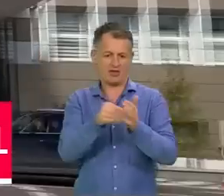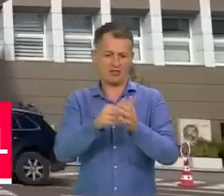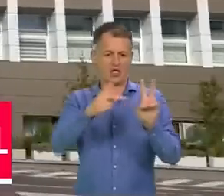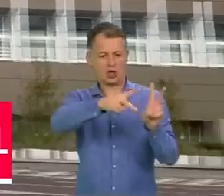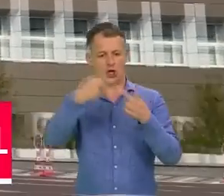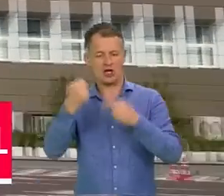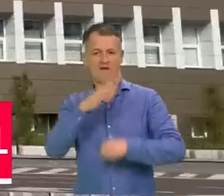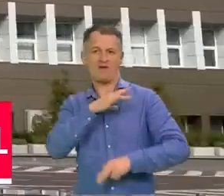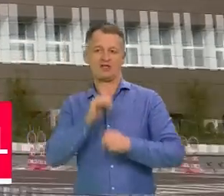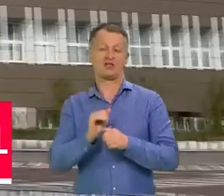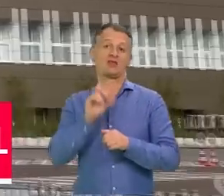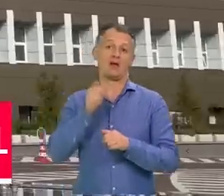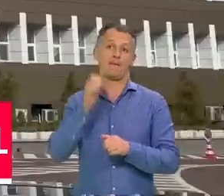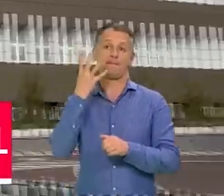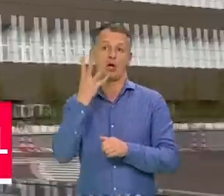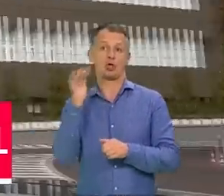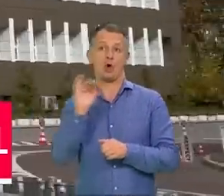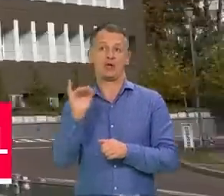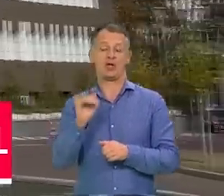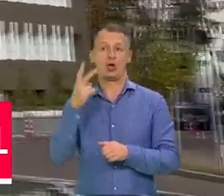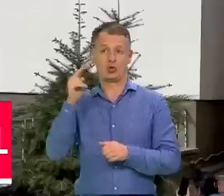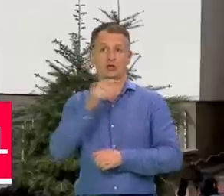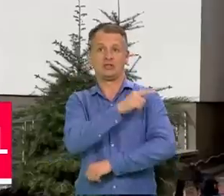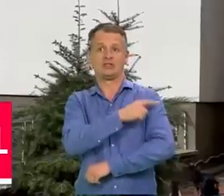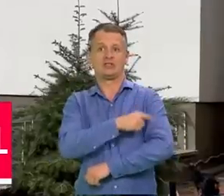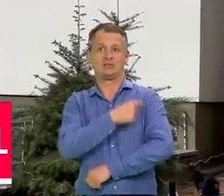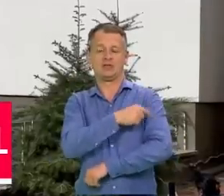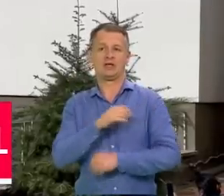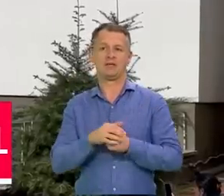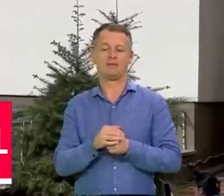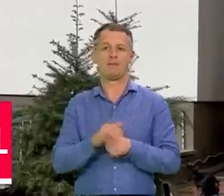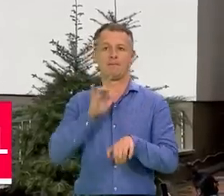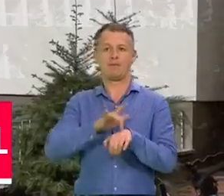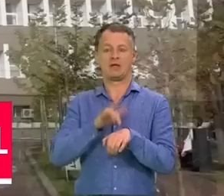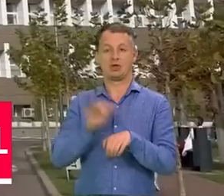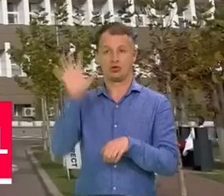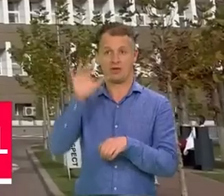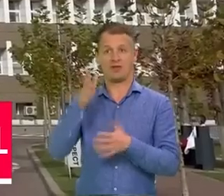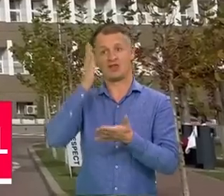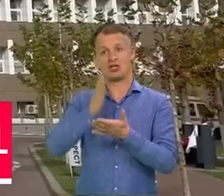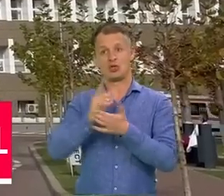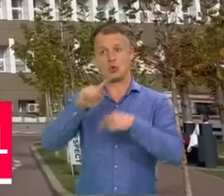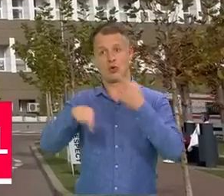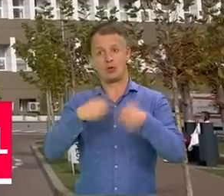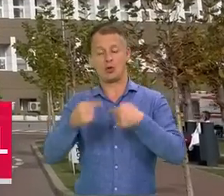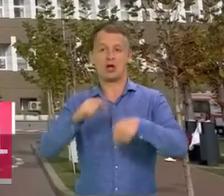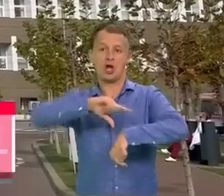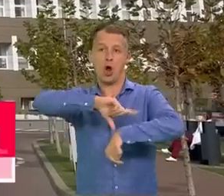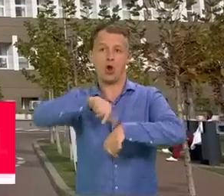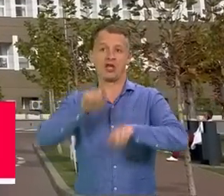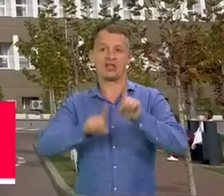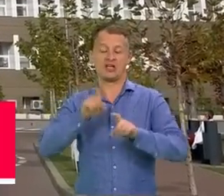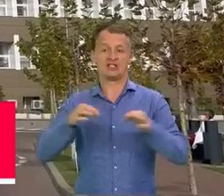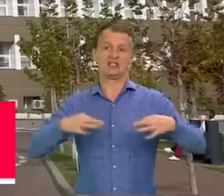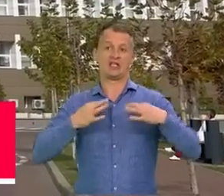se întoarcă în Franța, dar 4 copii sunt încă în spital sub supraveghere. Medicii suceveni vor decide în următoarele ore dacă